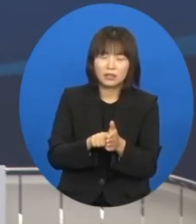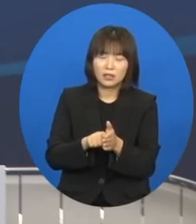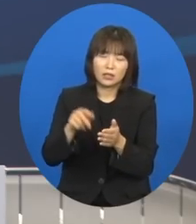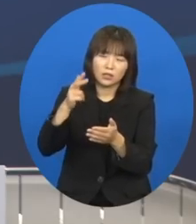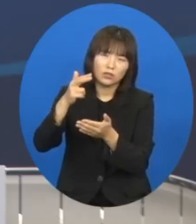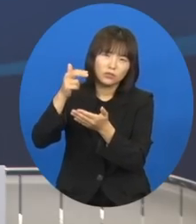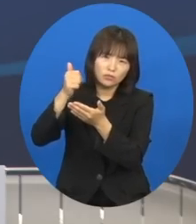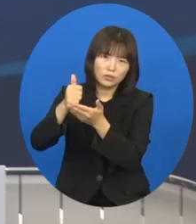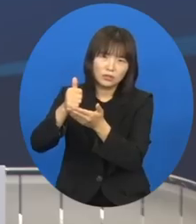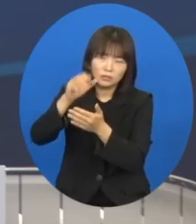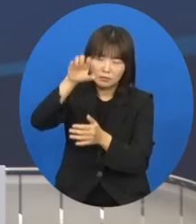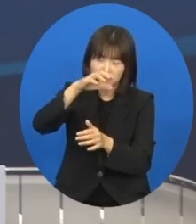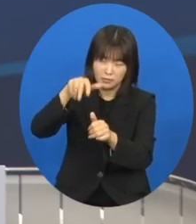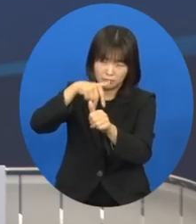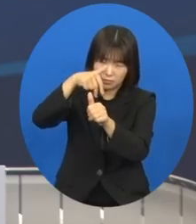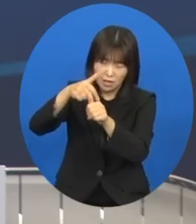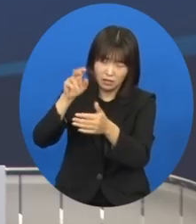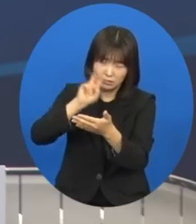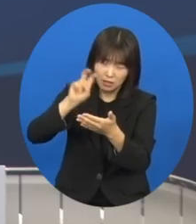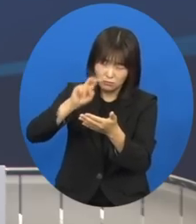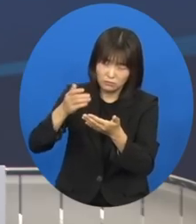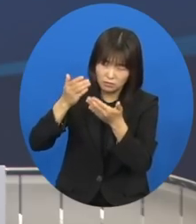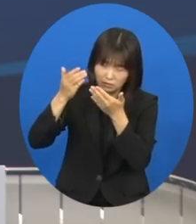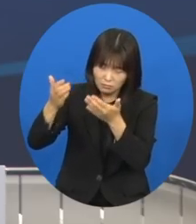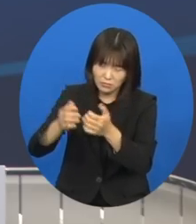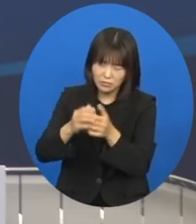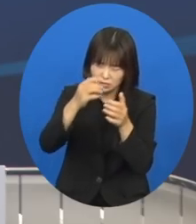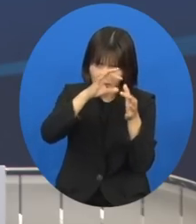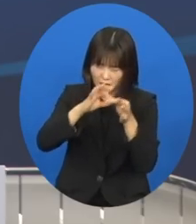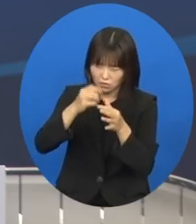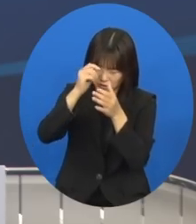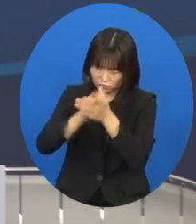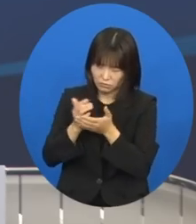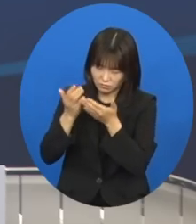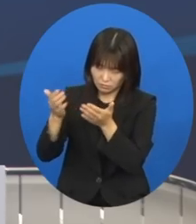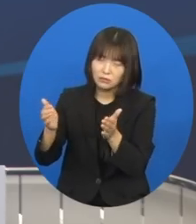부르면서 기도원에서 계속 기도를 했습니다. 결국